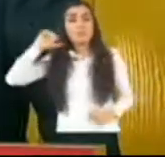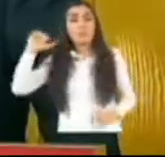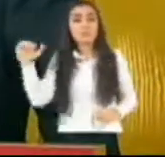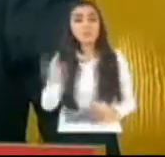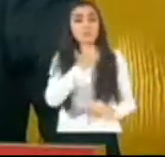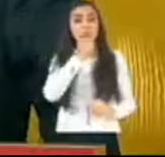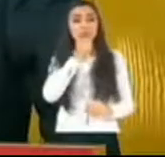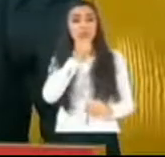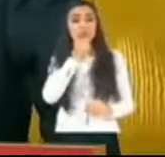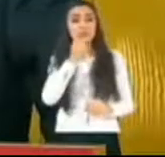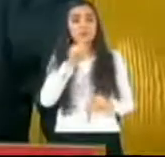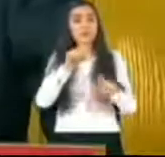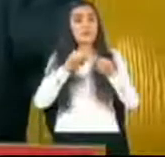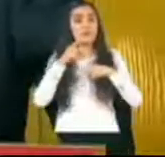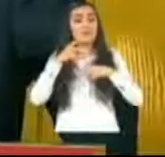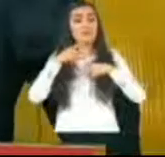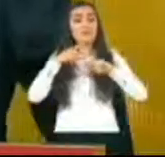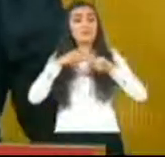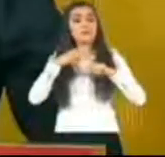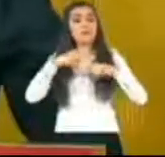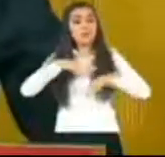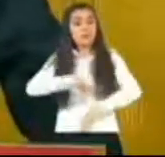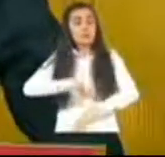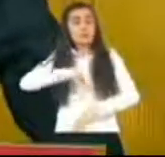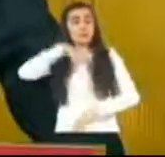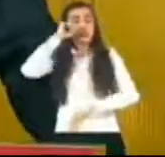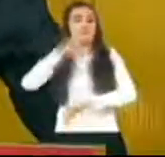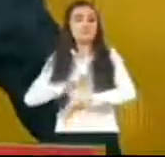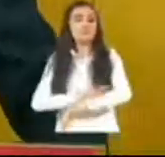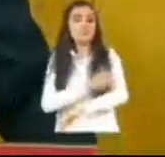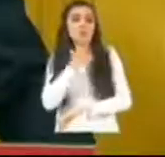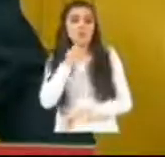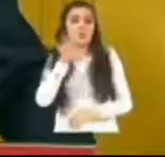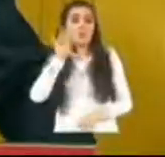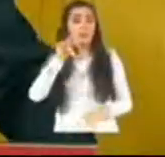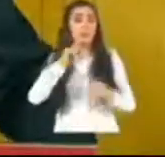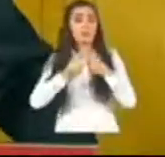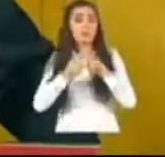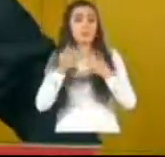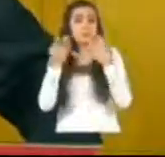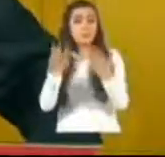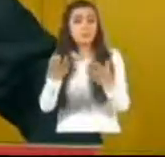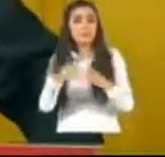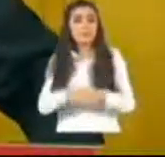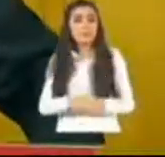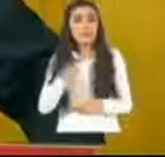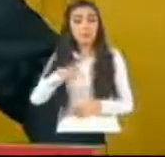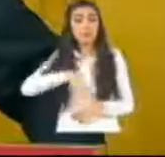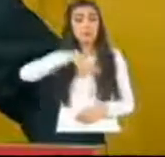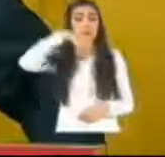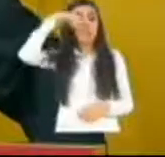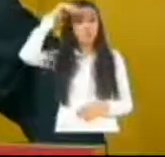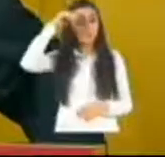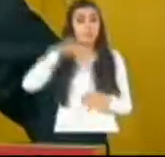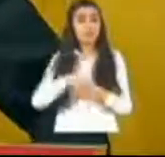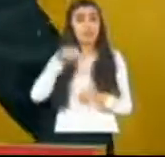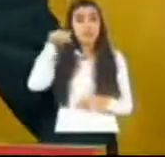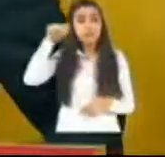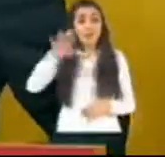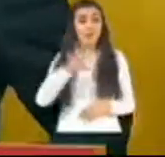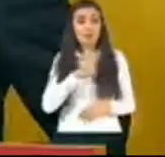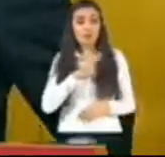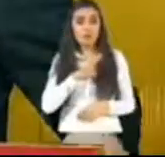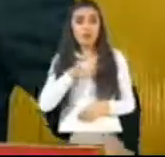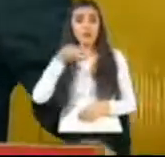vakur ve faziletli ruh ve şuurudur. Milliyetçi Hareket Partisi bu ruhu, bu